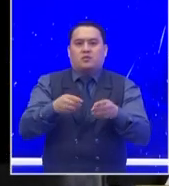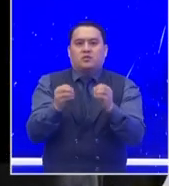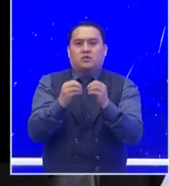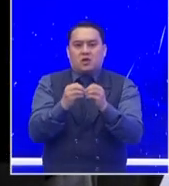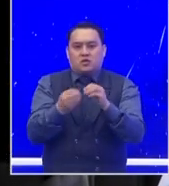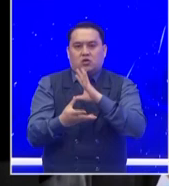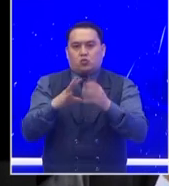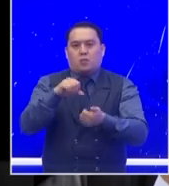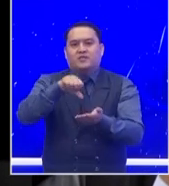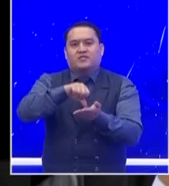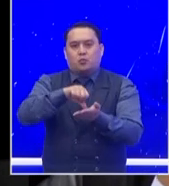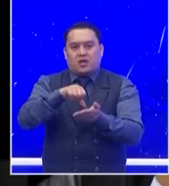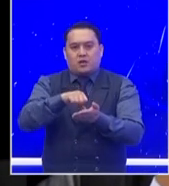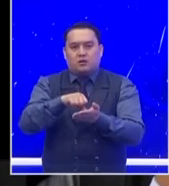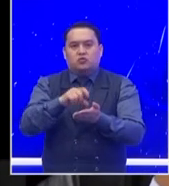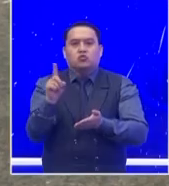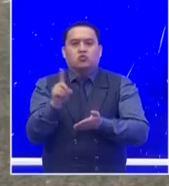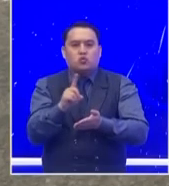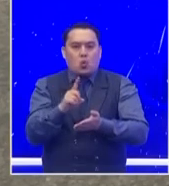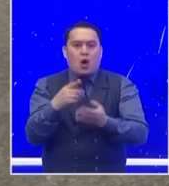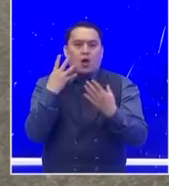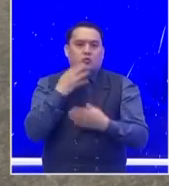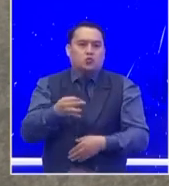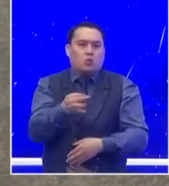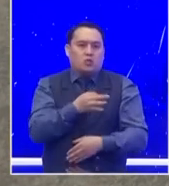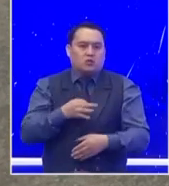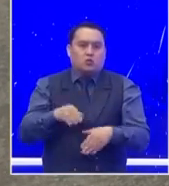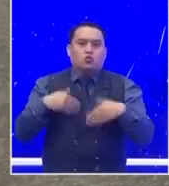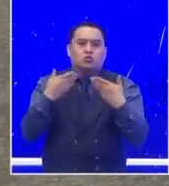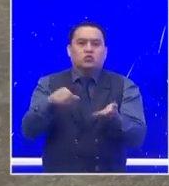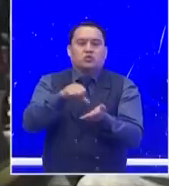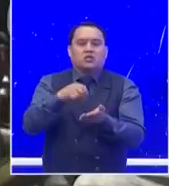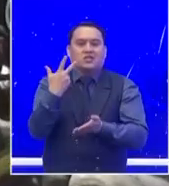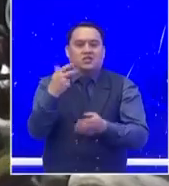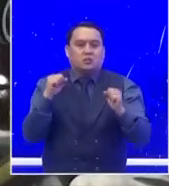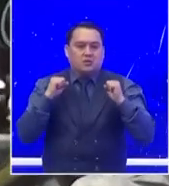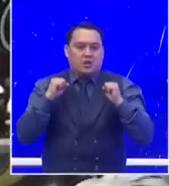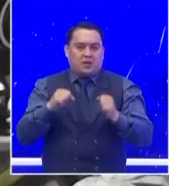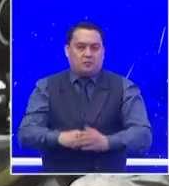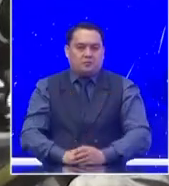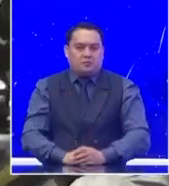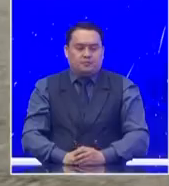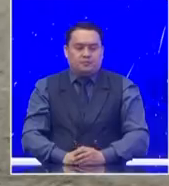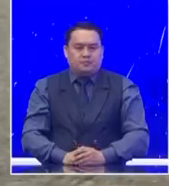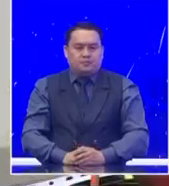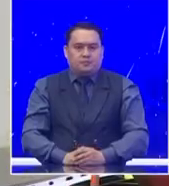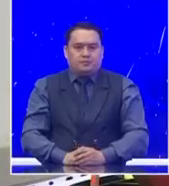по итогам своих выступлений. Добавлю, на квоты из Алматинской области претендуют 3 спортсмена.